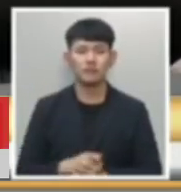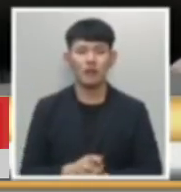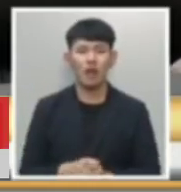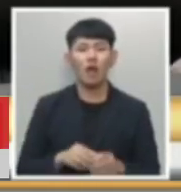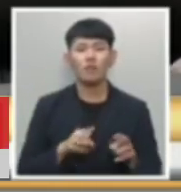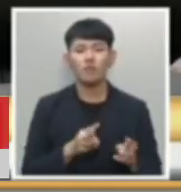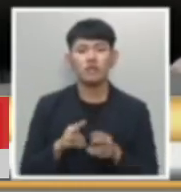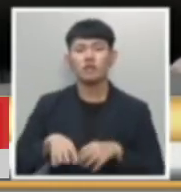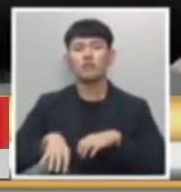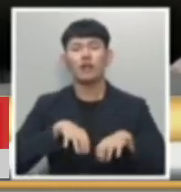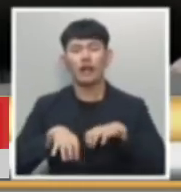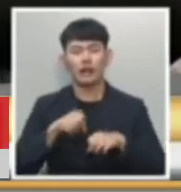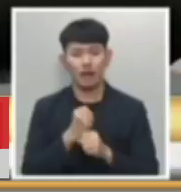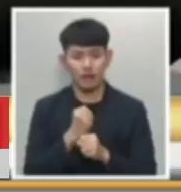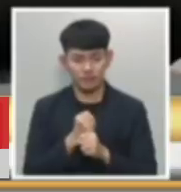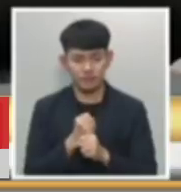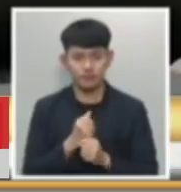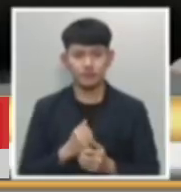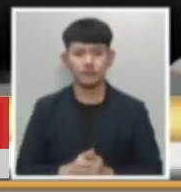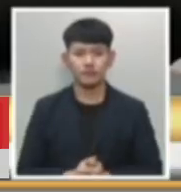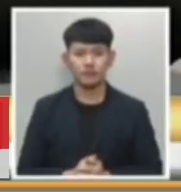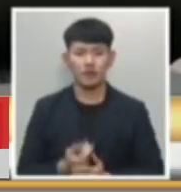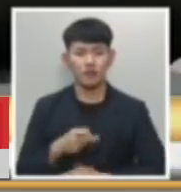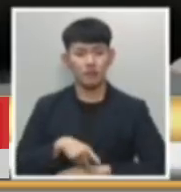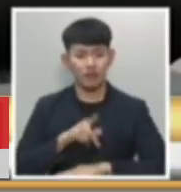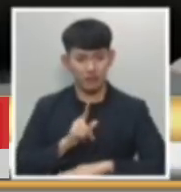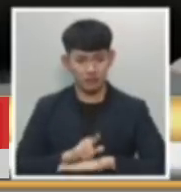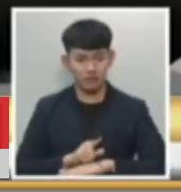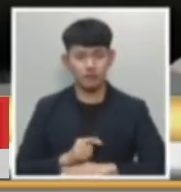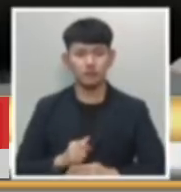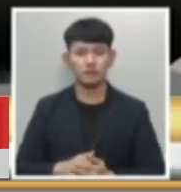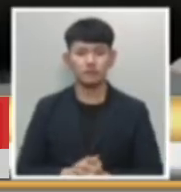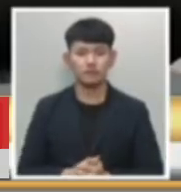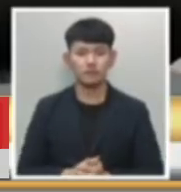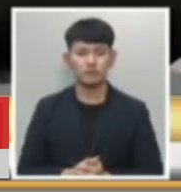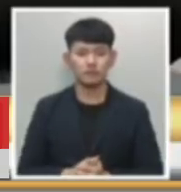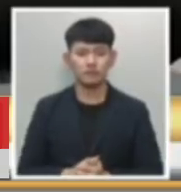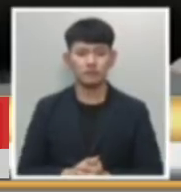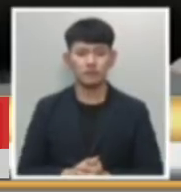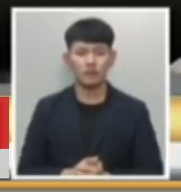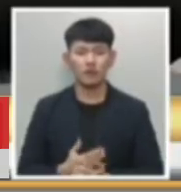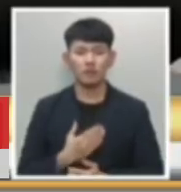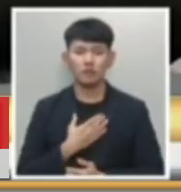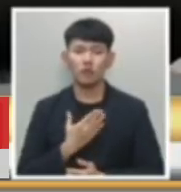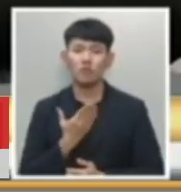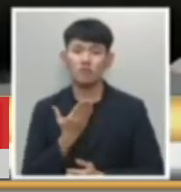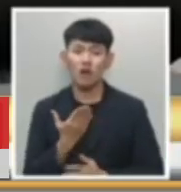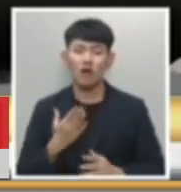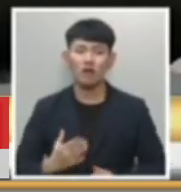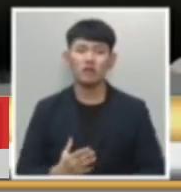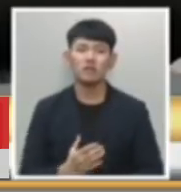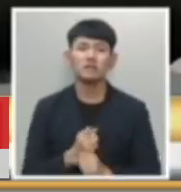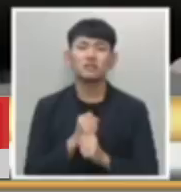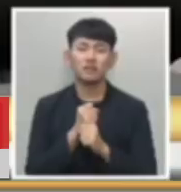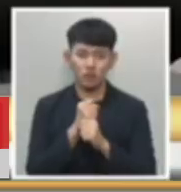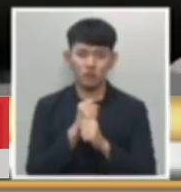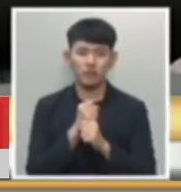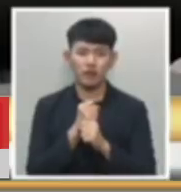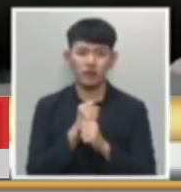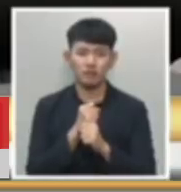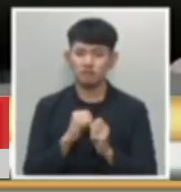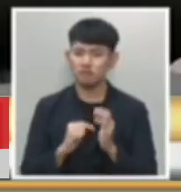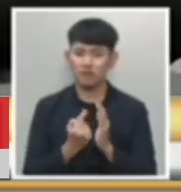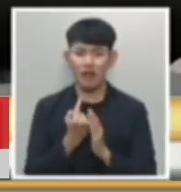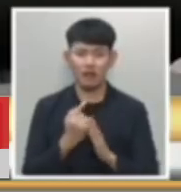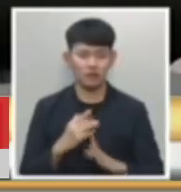จัดการภาครัฐบ้างท่านประธานครับสิ่งที่ผมขอสรุปเป็นสิ่งแรก